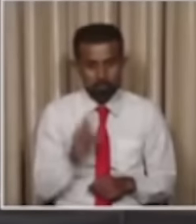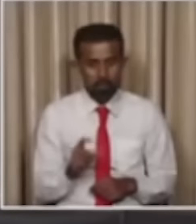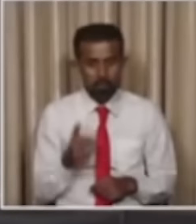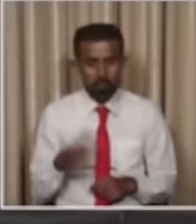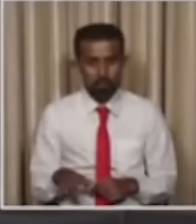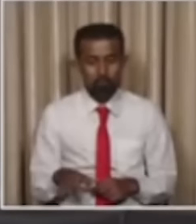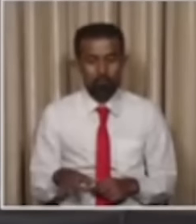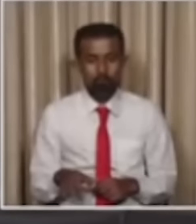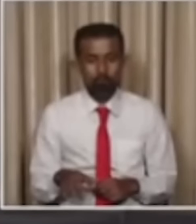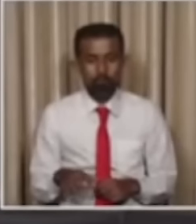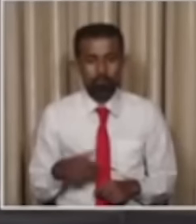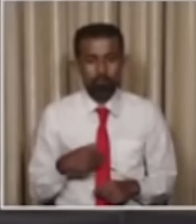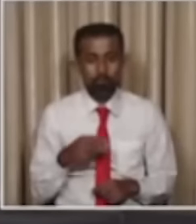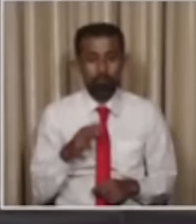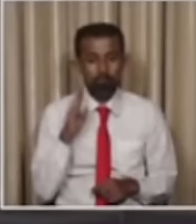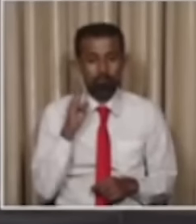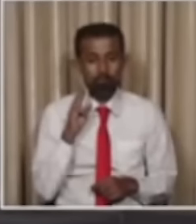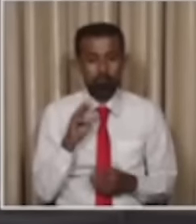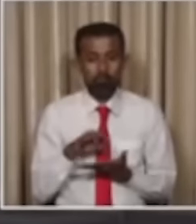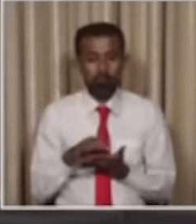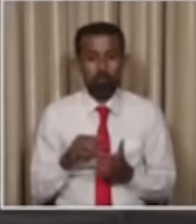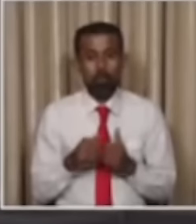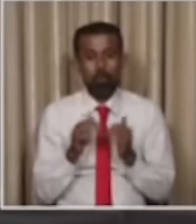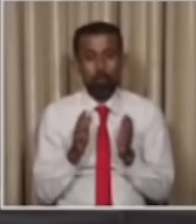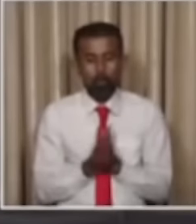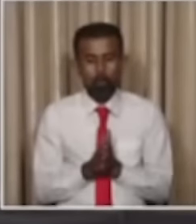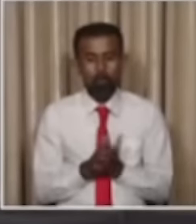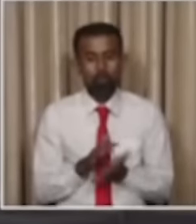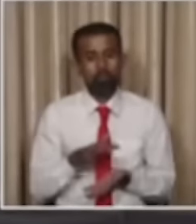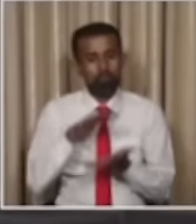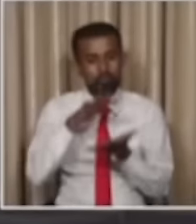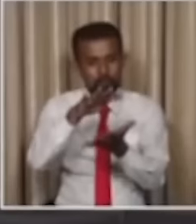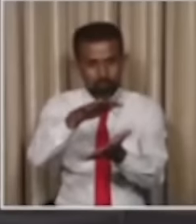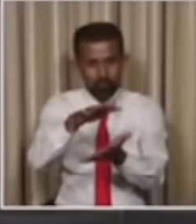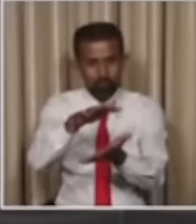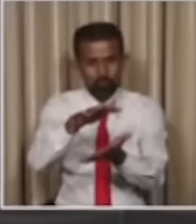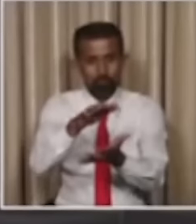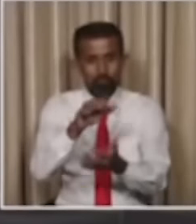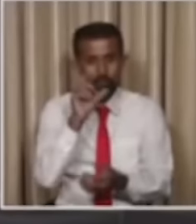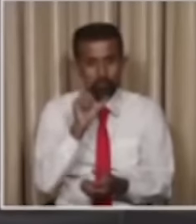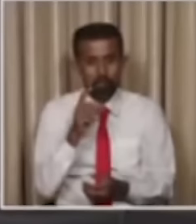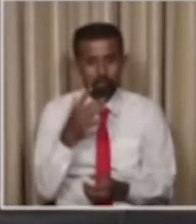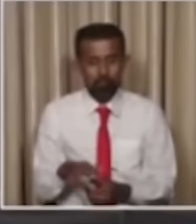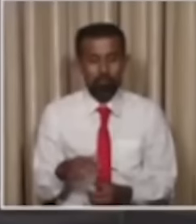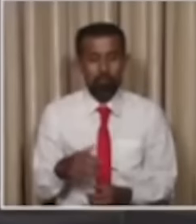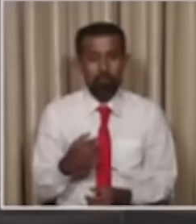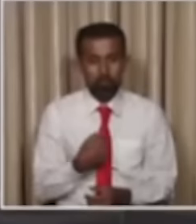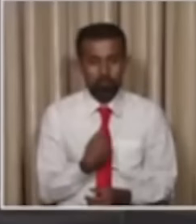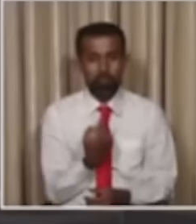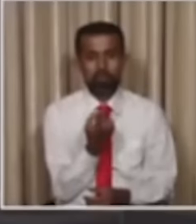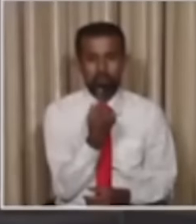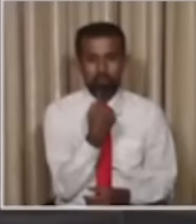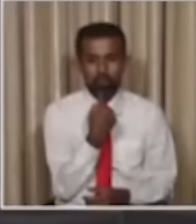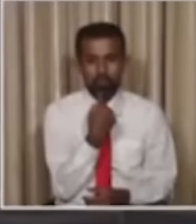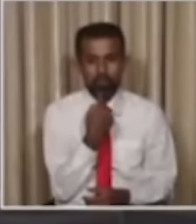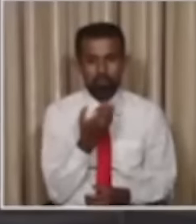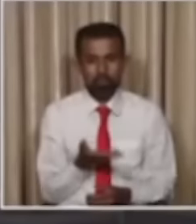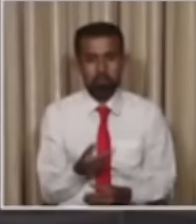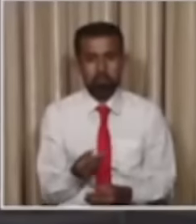මං පොරොන්දුනා මං සියලු දේ ලබා දෙන්නම් බලලා මටත් කියන්න මේකේ